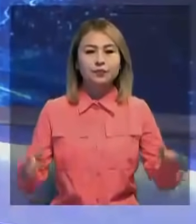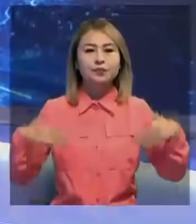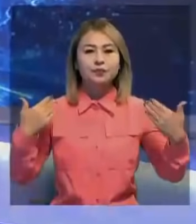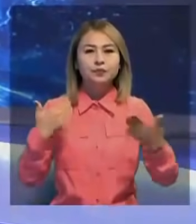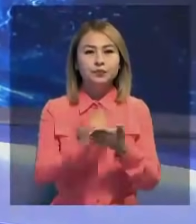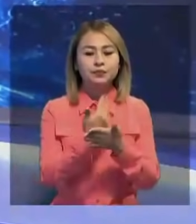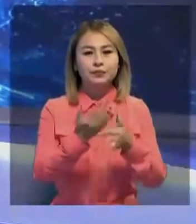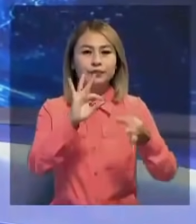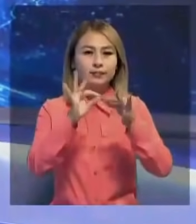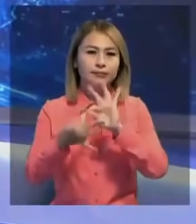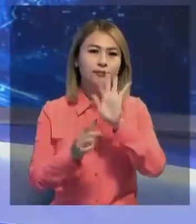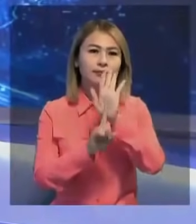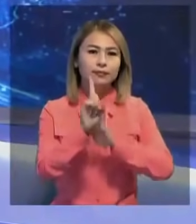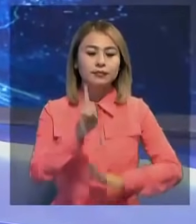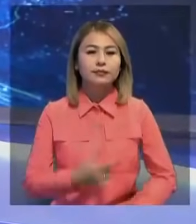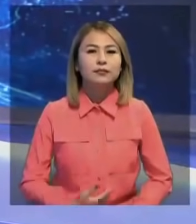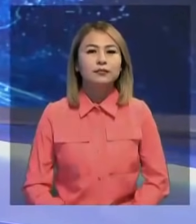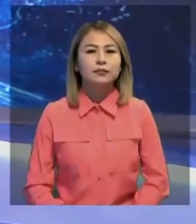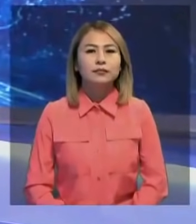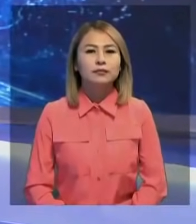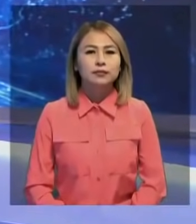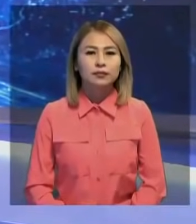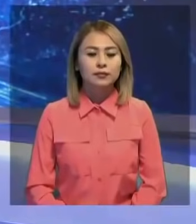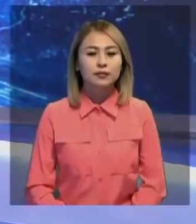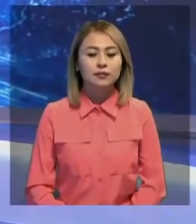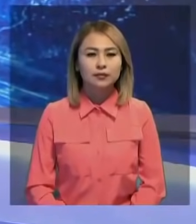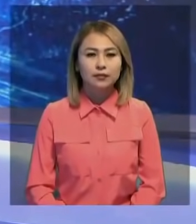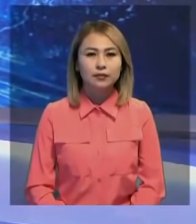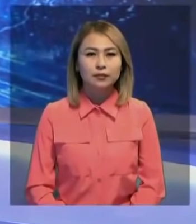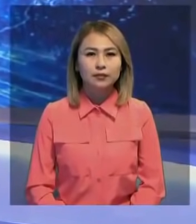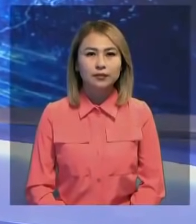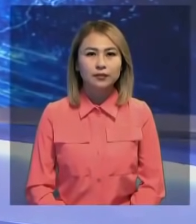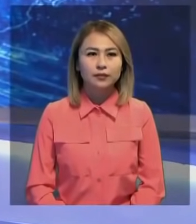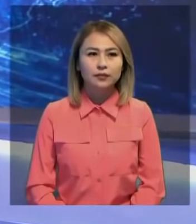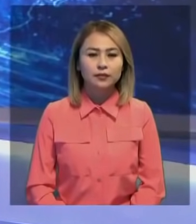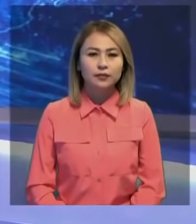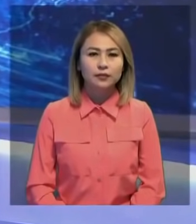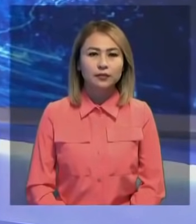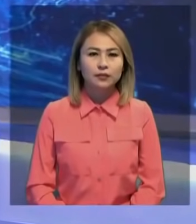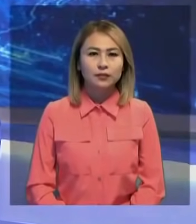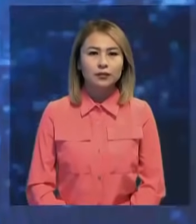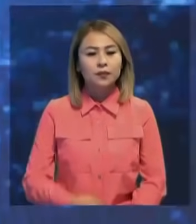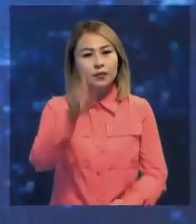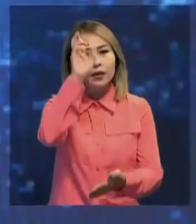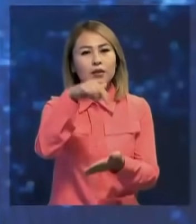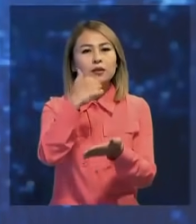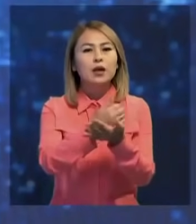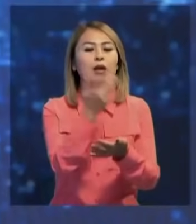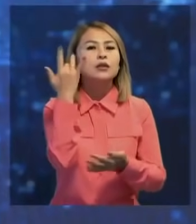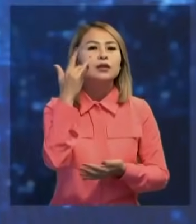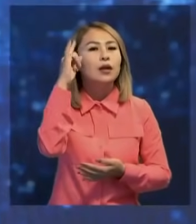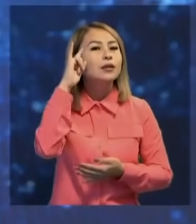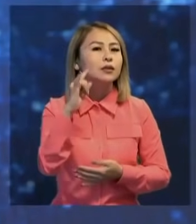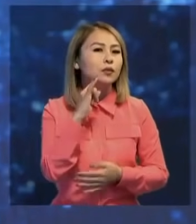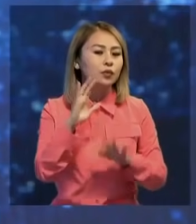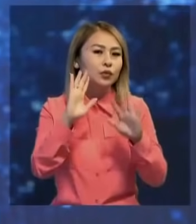Ассаламу алейкум. Тікелей эфирде жаңалықтар, студияда Дастан Сейілханұлы, сурд аудармада Жанбота Сәрсенбаева. Мемлекет басшысы